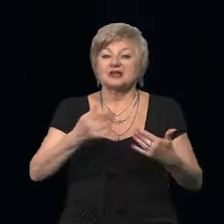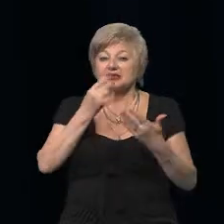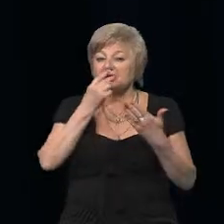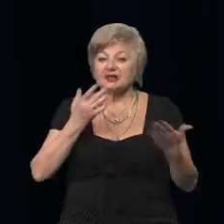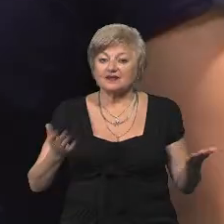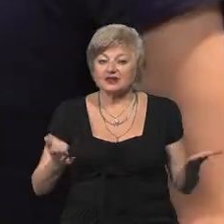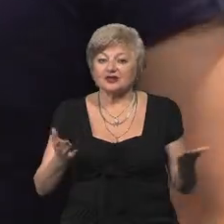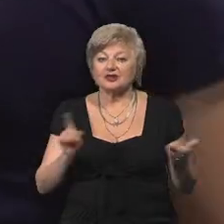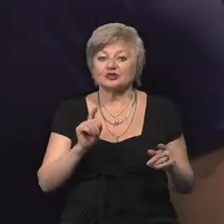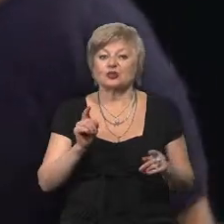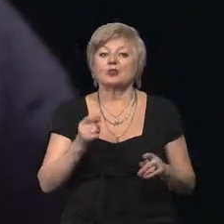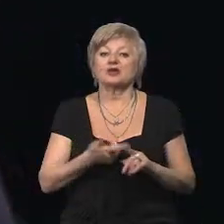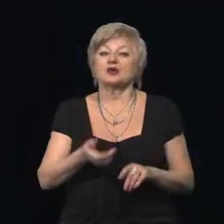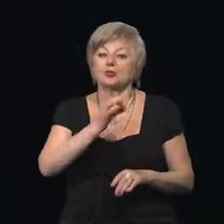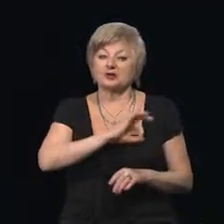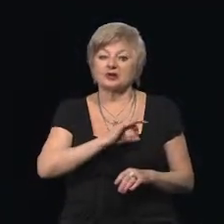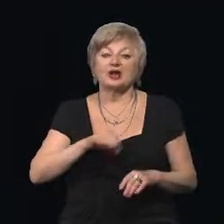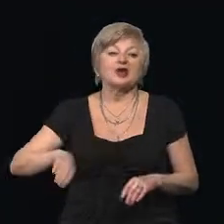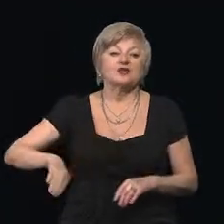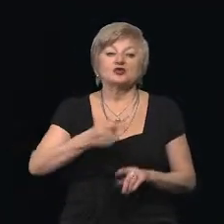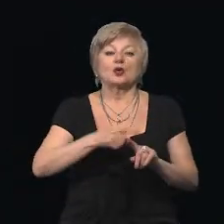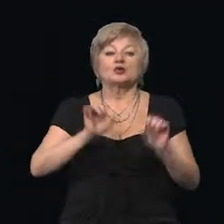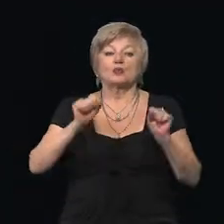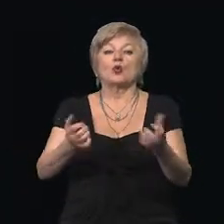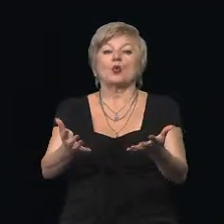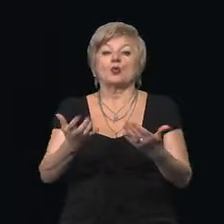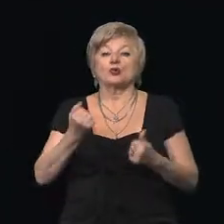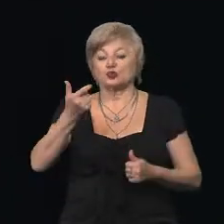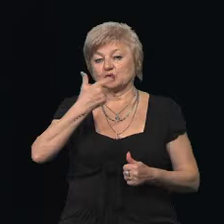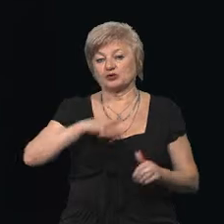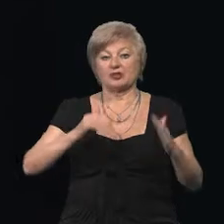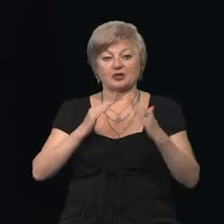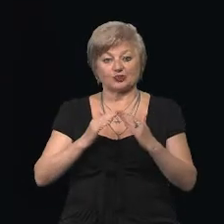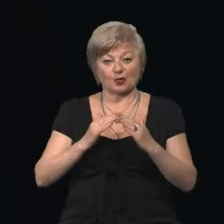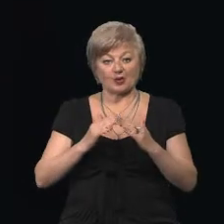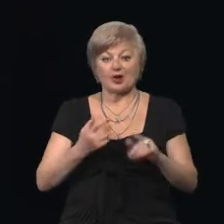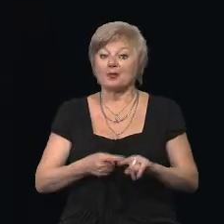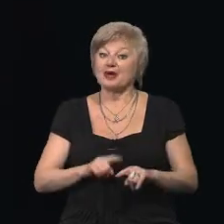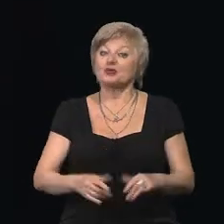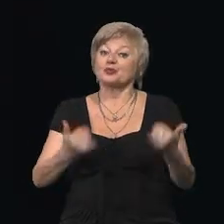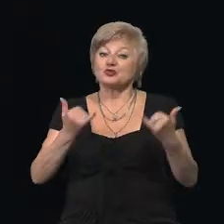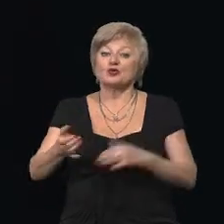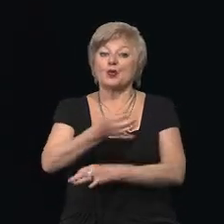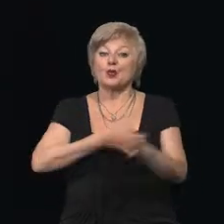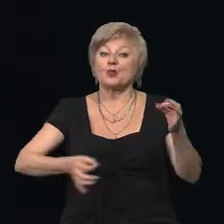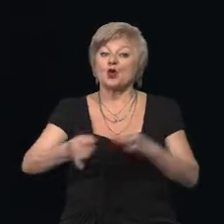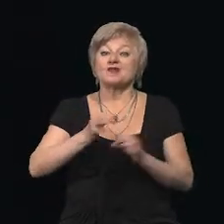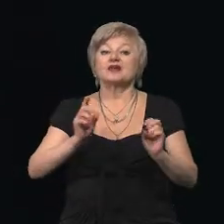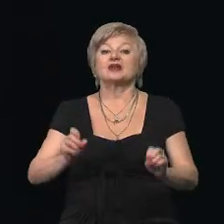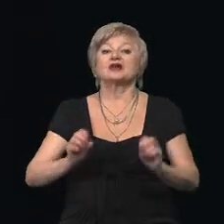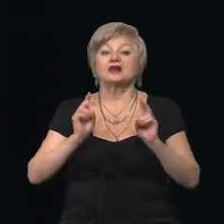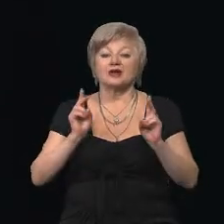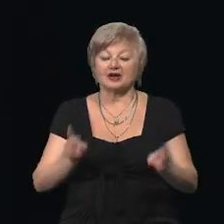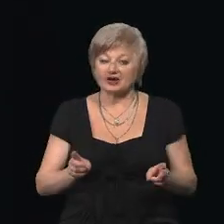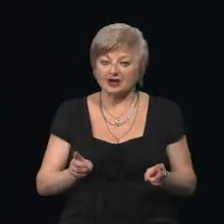содомія та наркотики. Все це я можу отримати у себе вдома». Тож, сьогодні поговоримо про те, як бачить